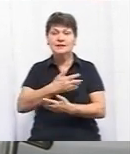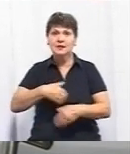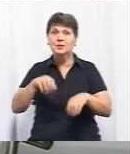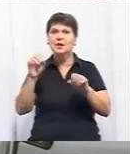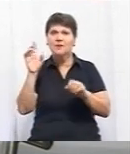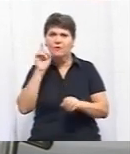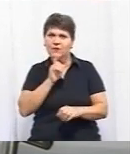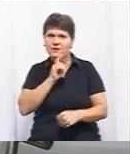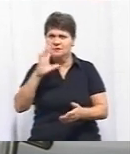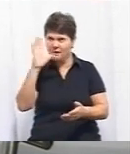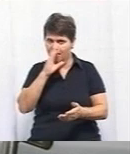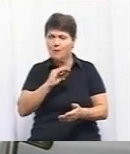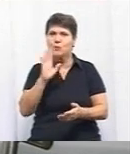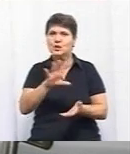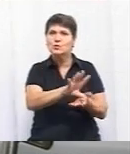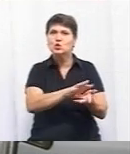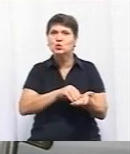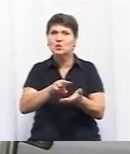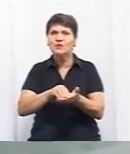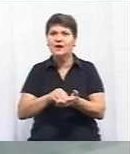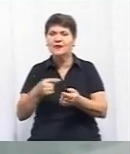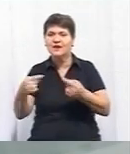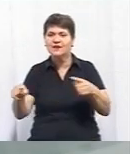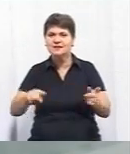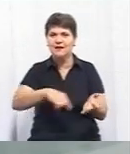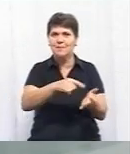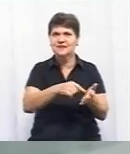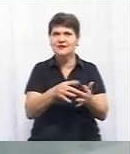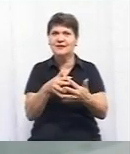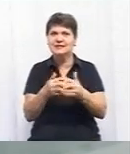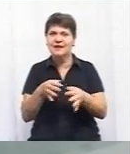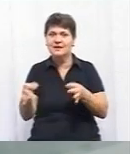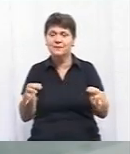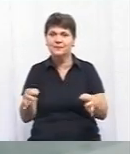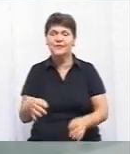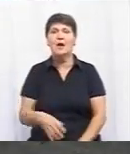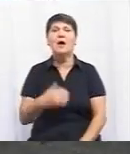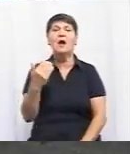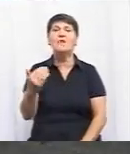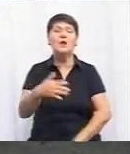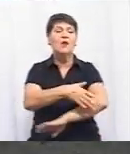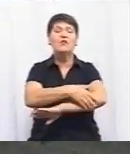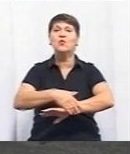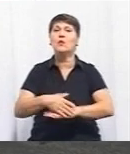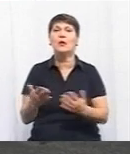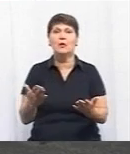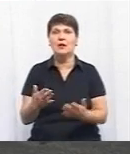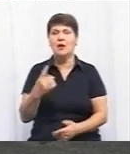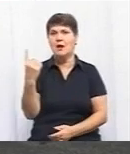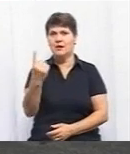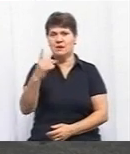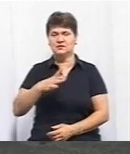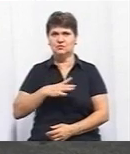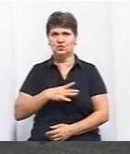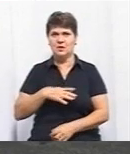містах і робити, як то кажуть. А де ви були, де працювали, на яких вулицях? Поки що ми виїжджали один раз на Соборну, взагалі ми два